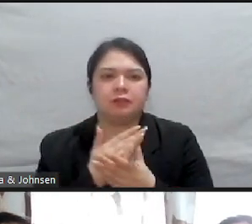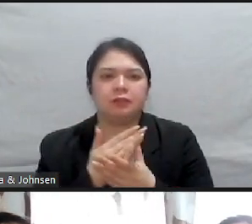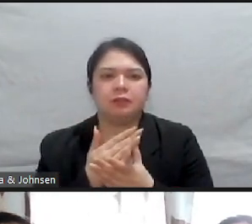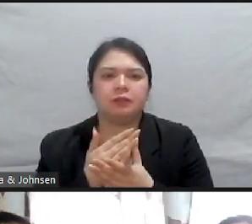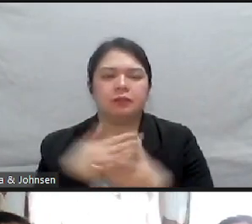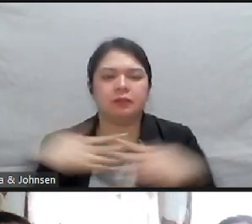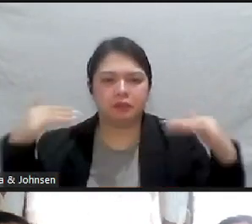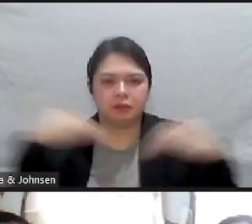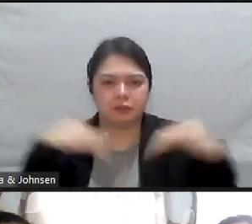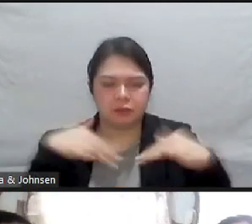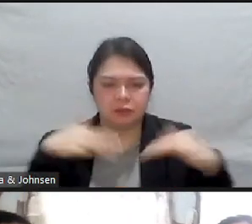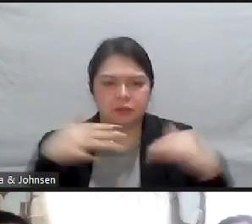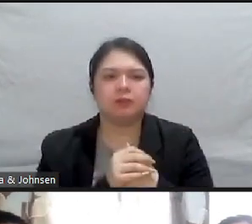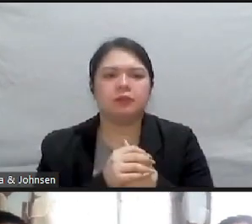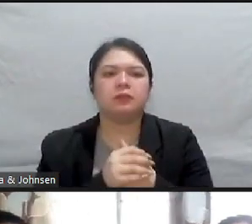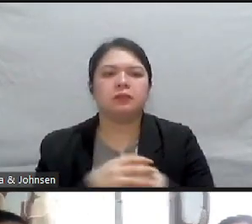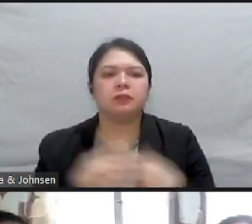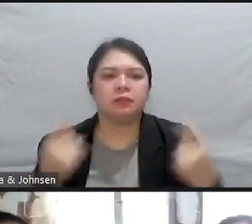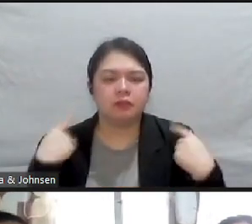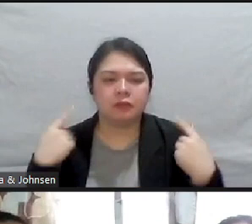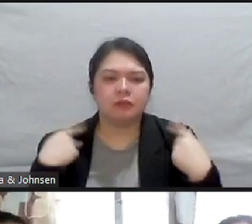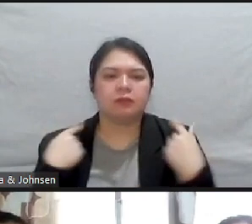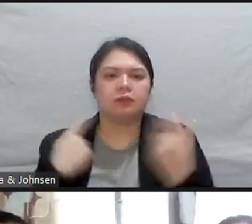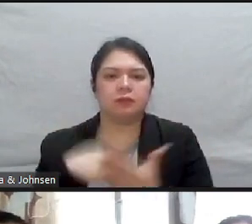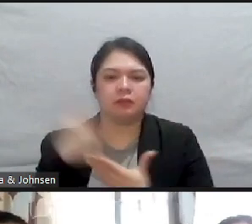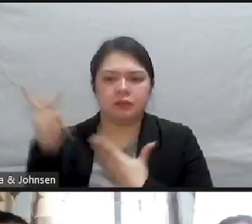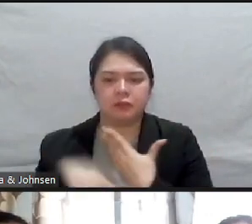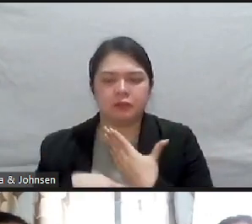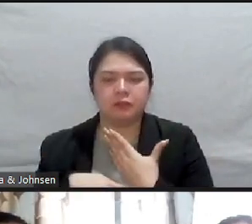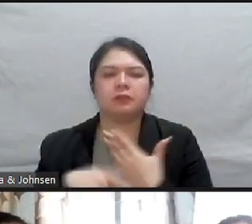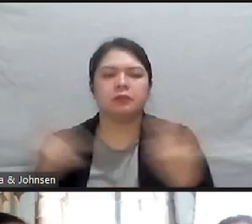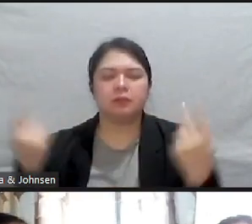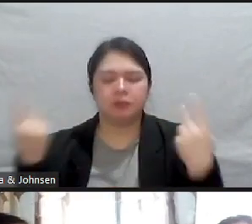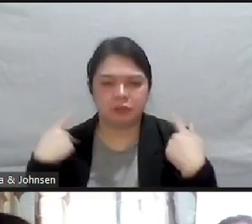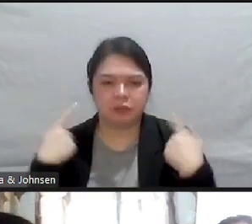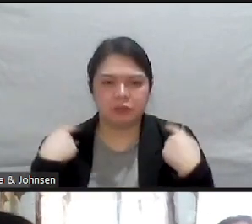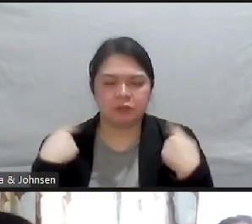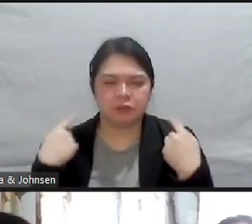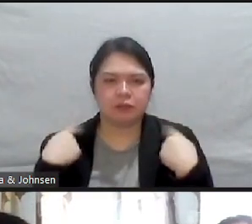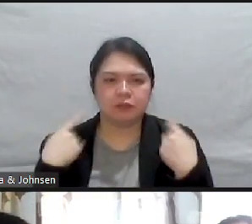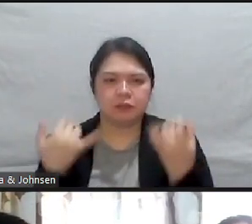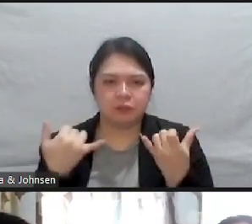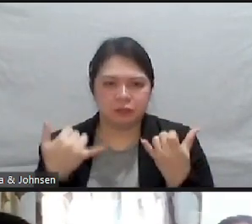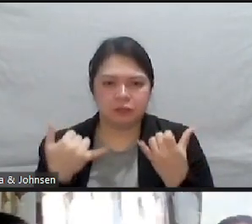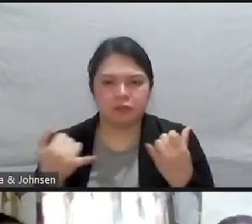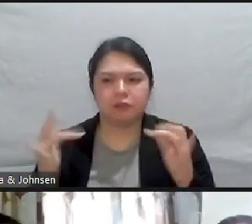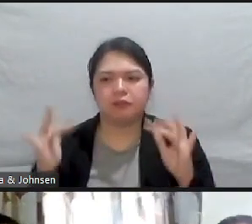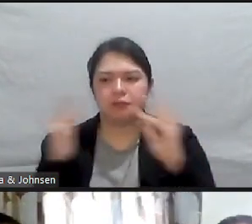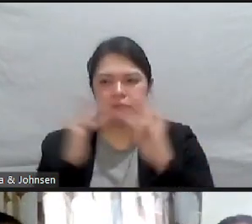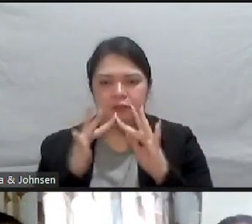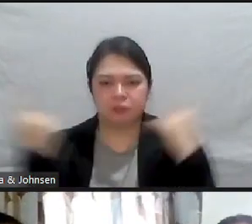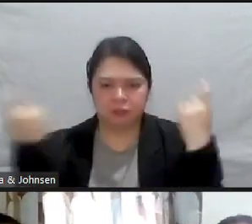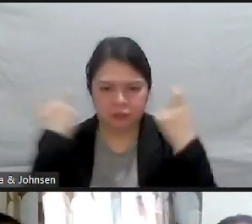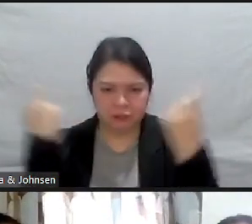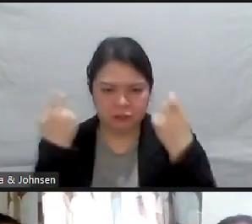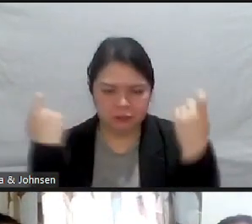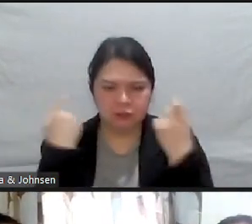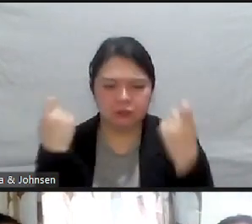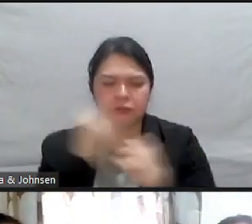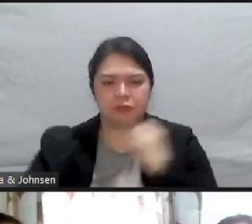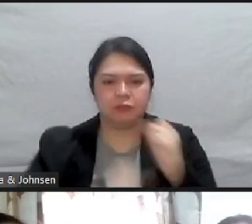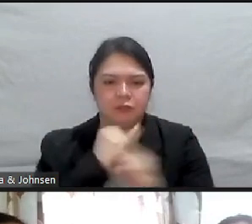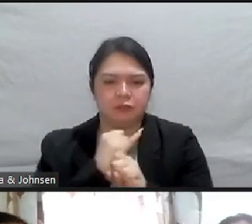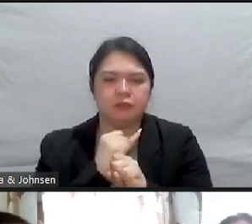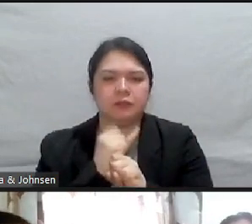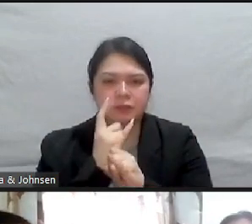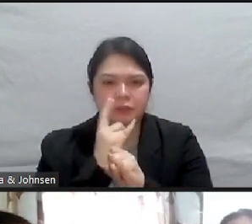So, kung meron po kayong programa tungkol na kukonect nyo sa celebration ng International Decade